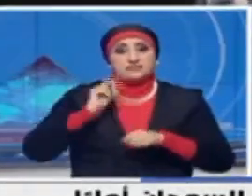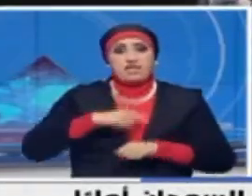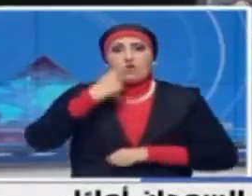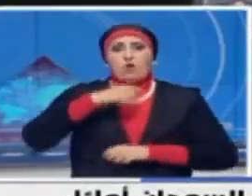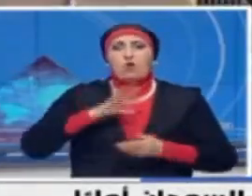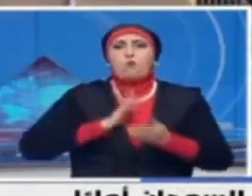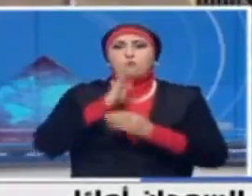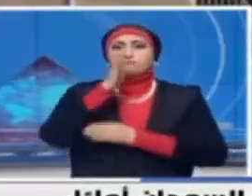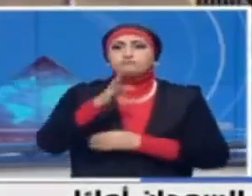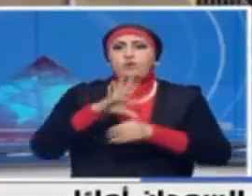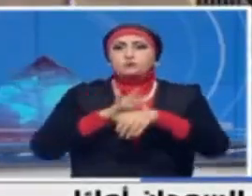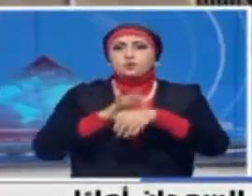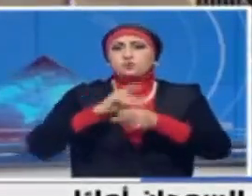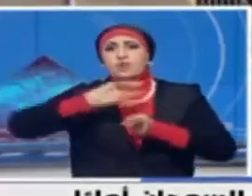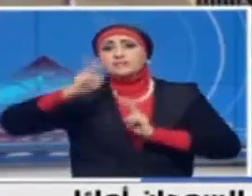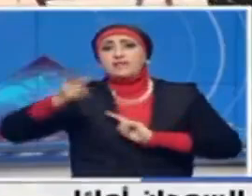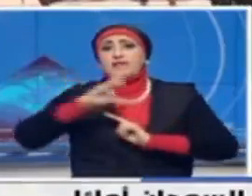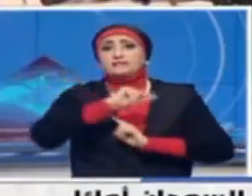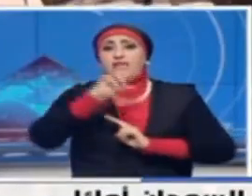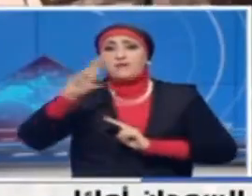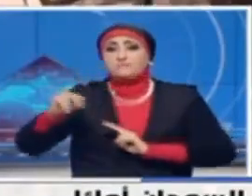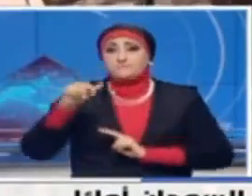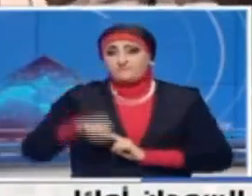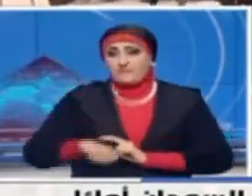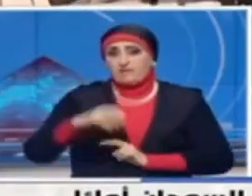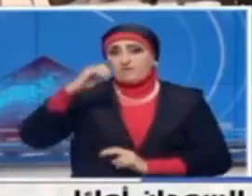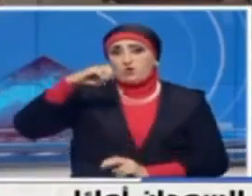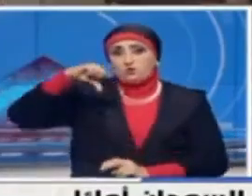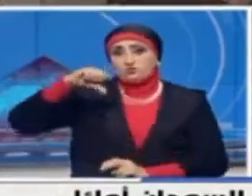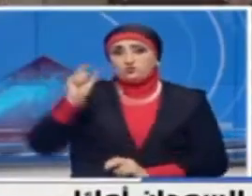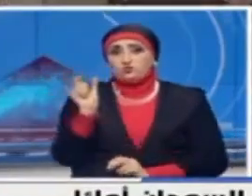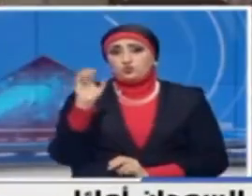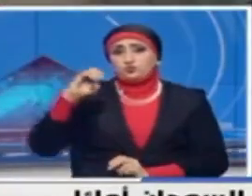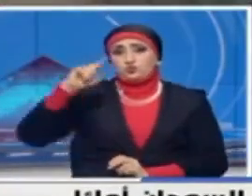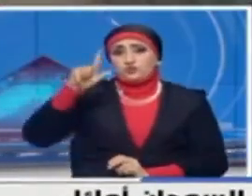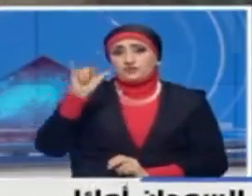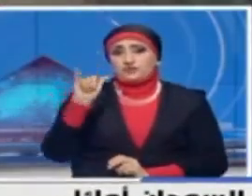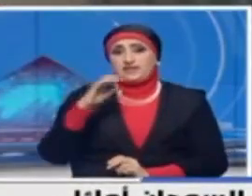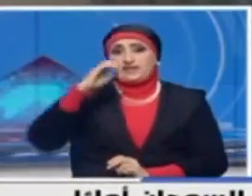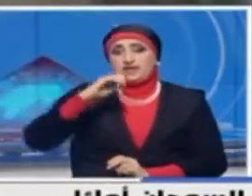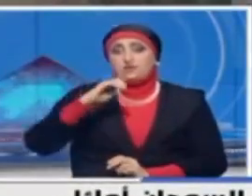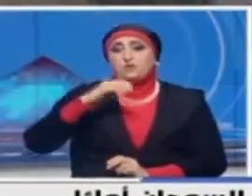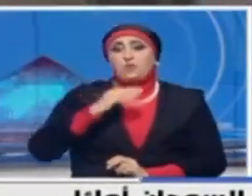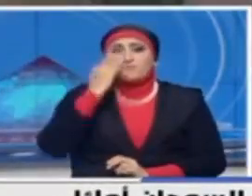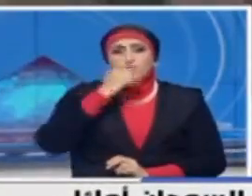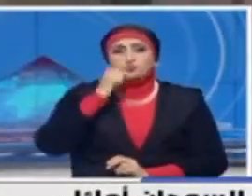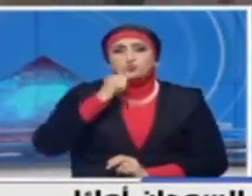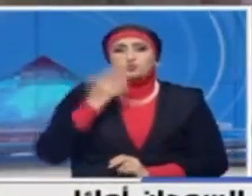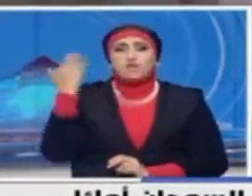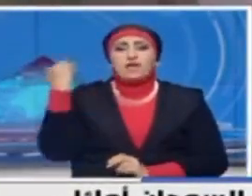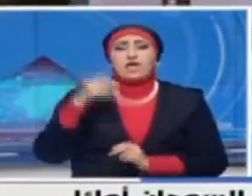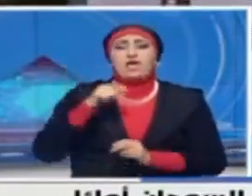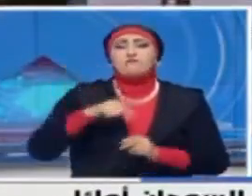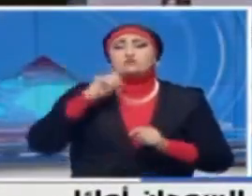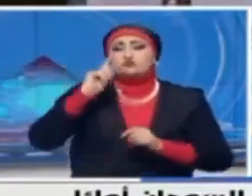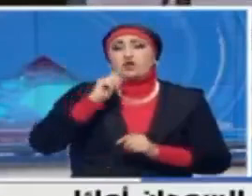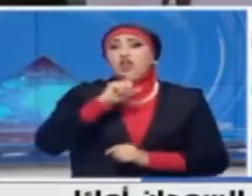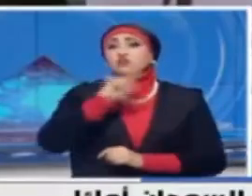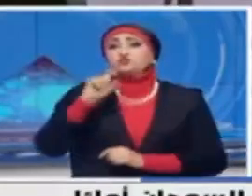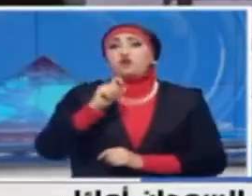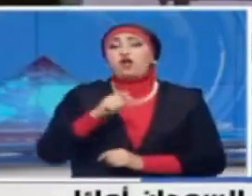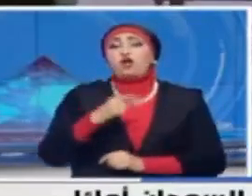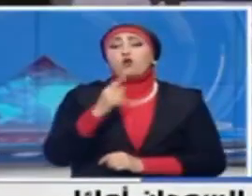إرسال قافلة طبية أخرى مماثلة إلى ولاية جونجيلي بجنوب السودان أوائل يناير المقبل،